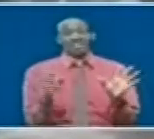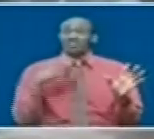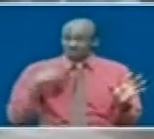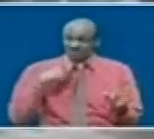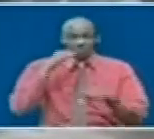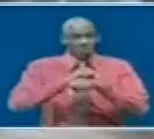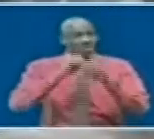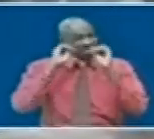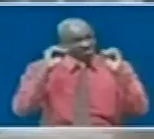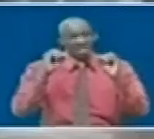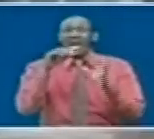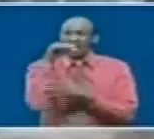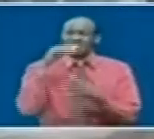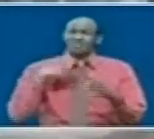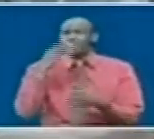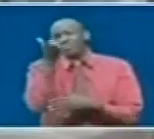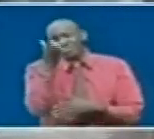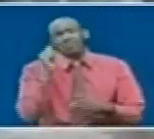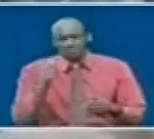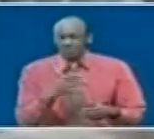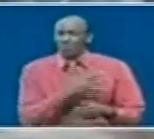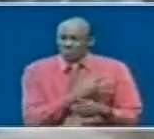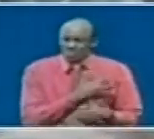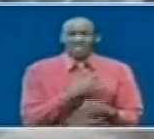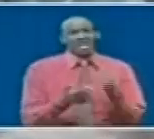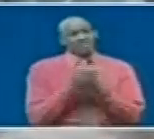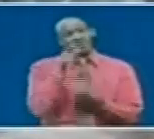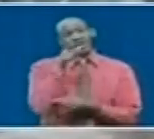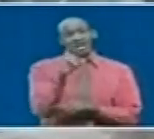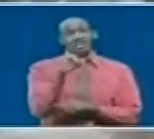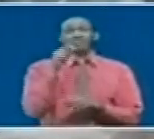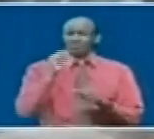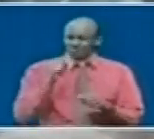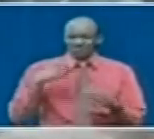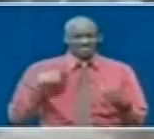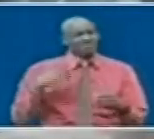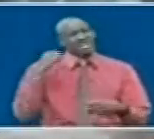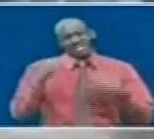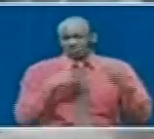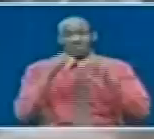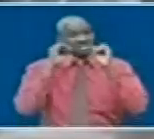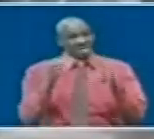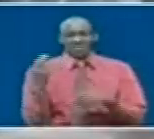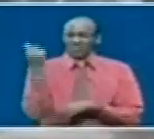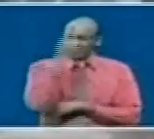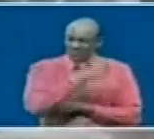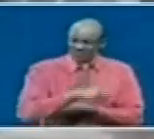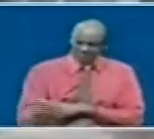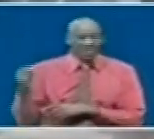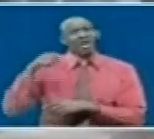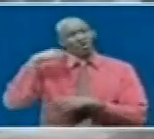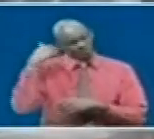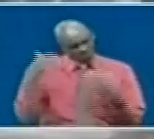shule. Anaomba wahisani wampe ushauri kwani hali hii imemnyima raha usiku kucha mchana